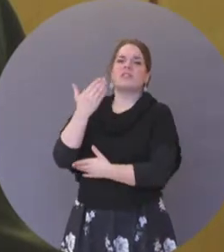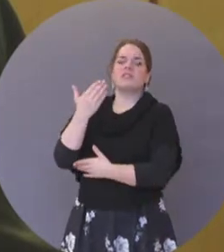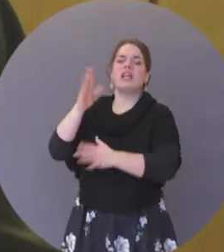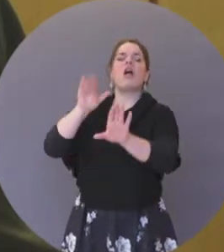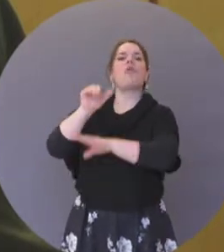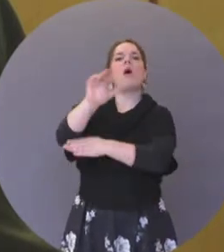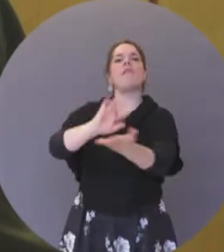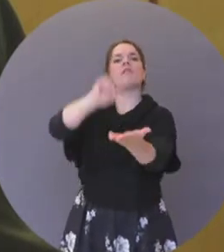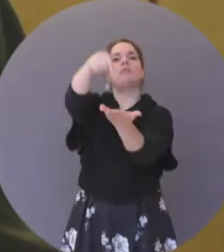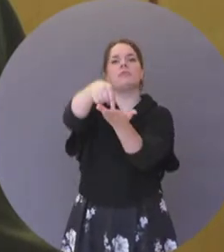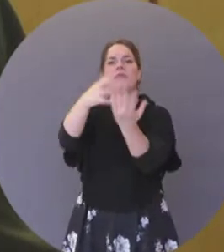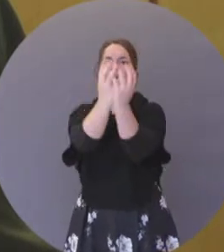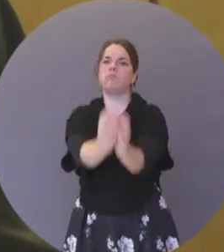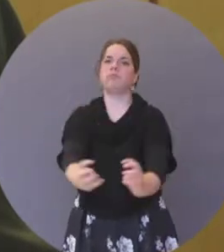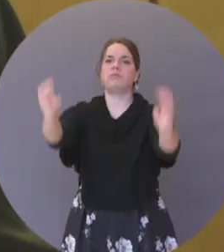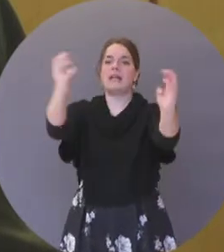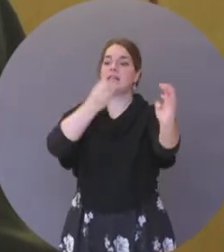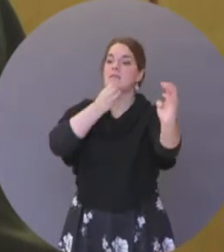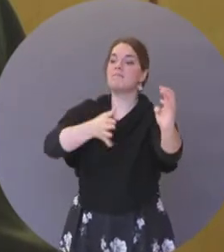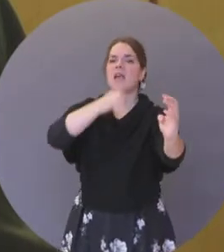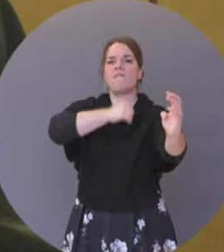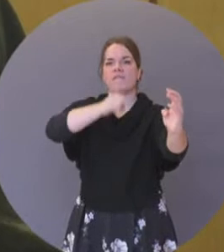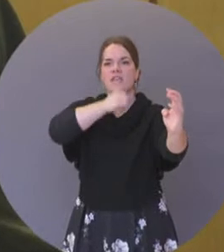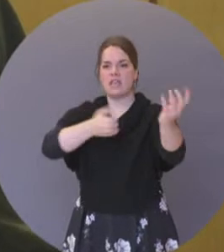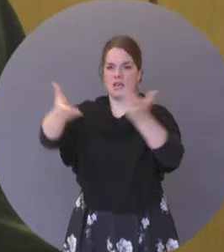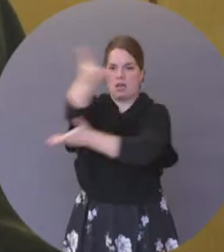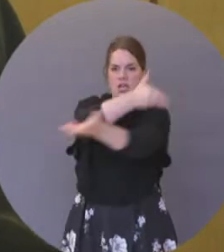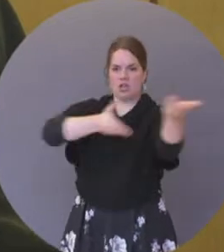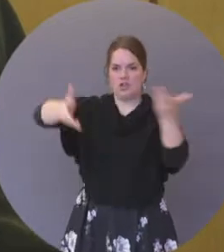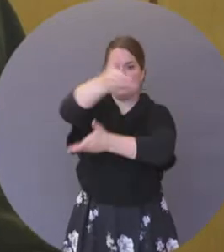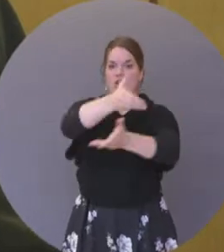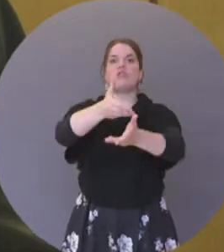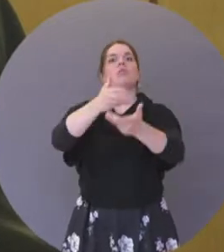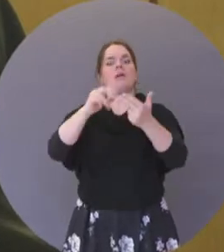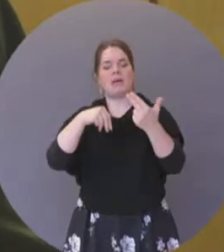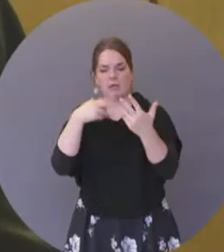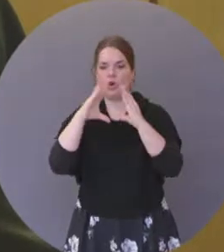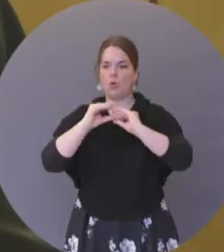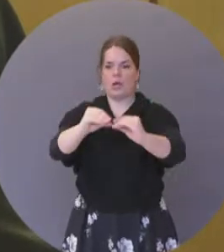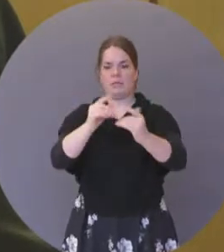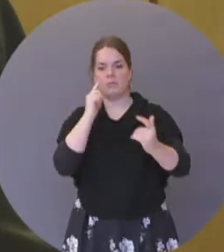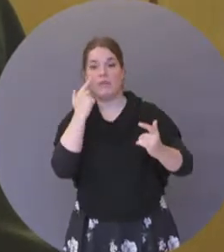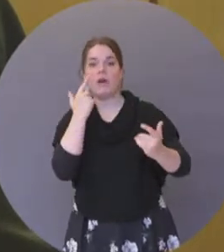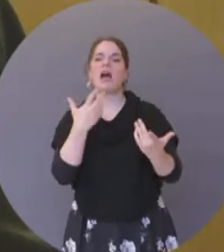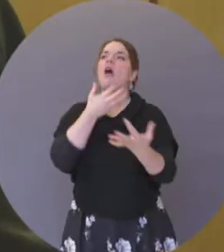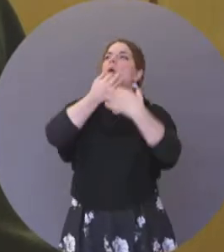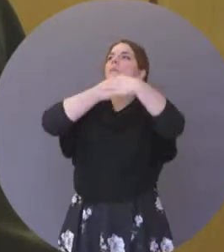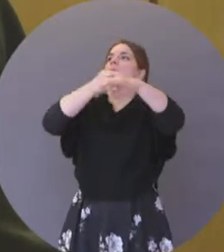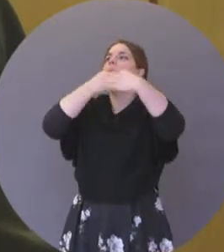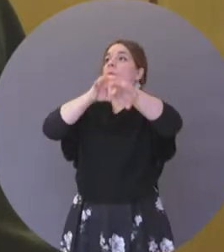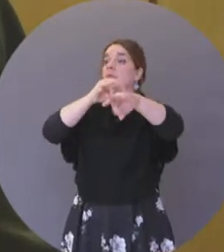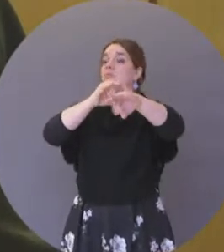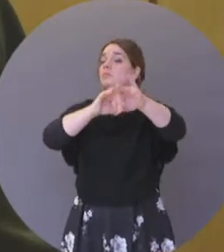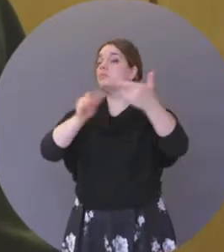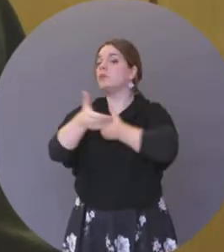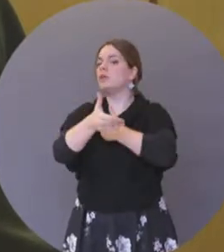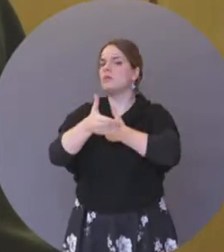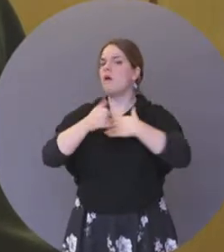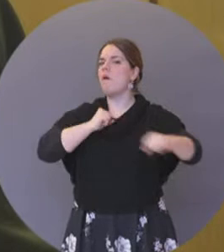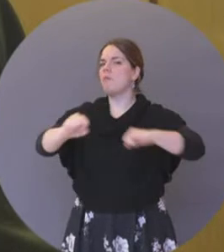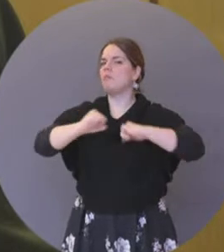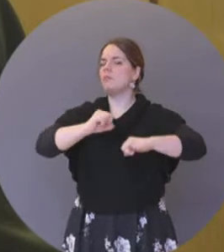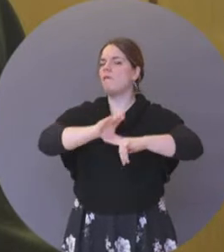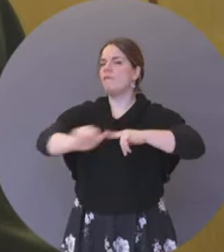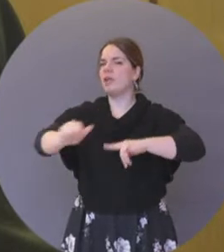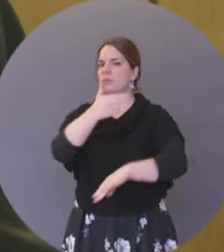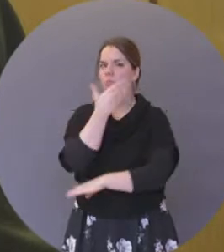qui apporteront des réponses concrètes parler c'est bien mais agir c'est mieux pour notre part nous ne voulons pas nous